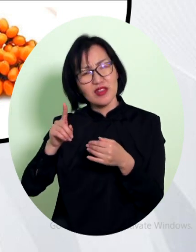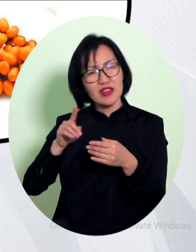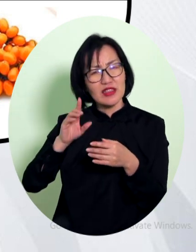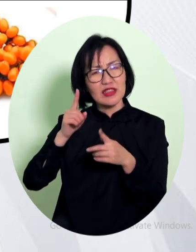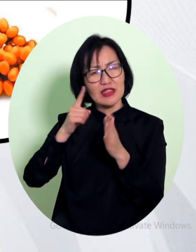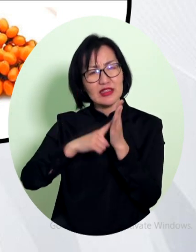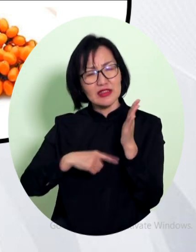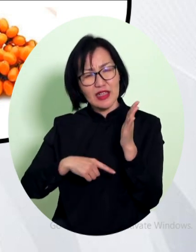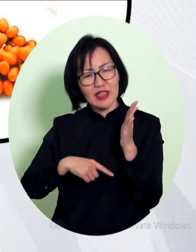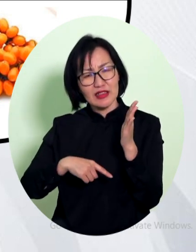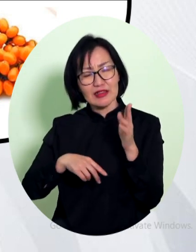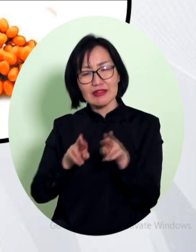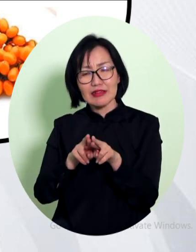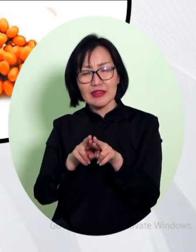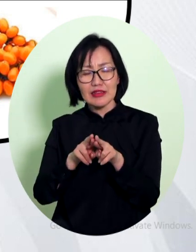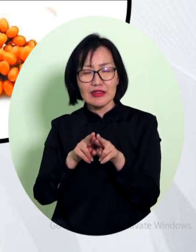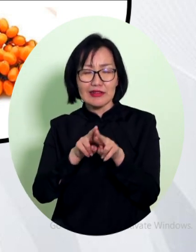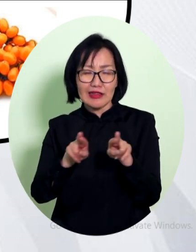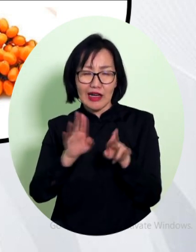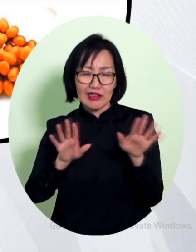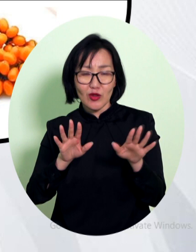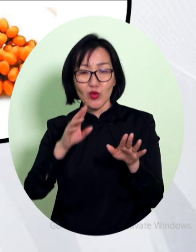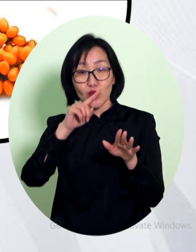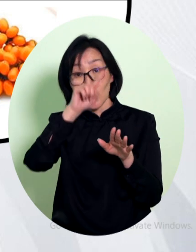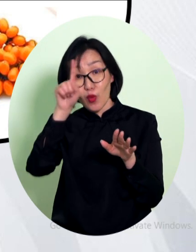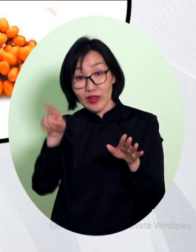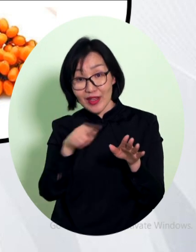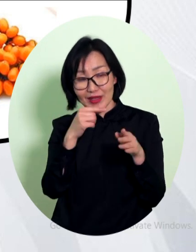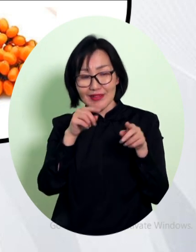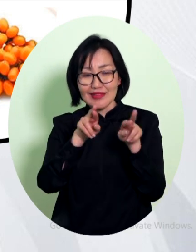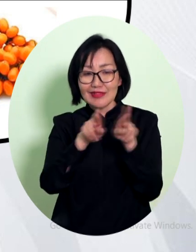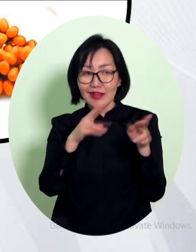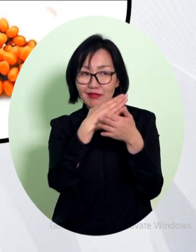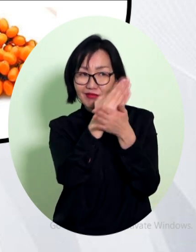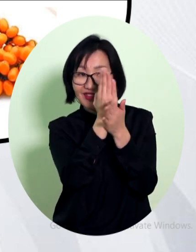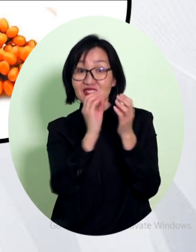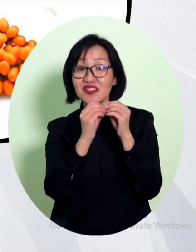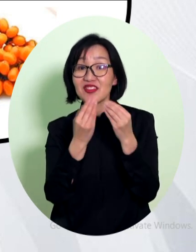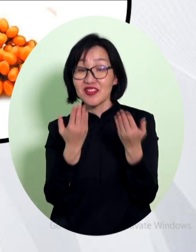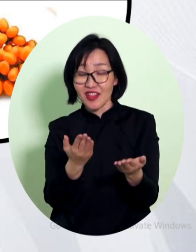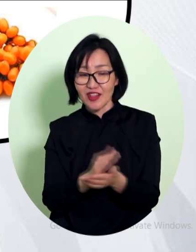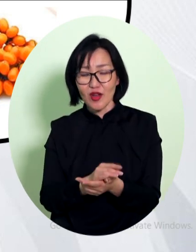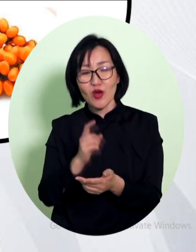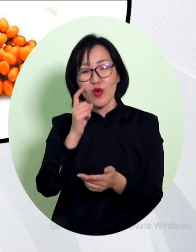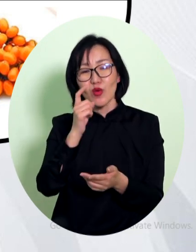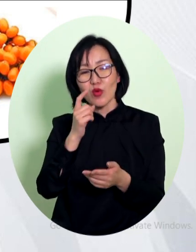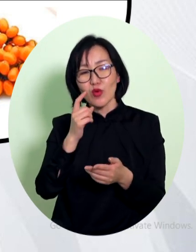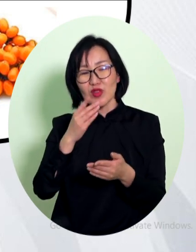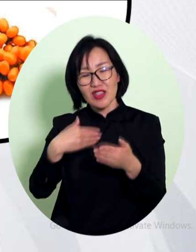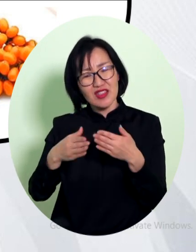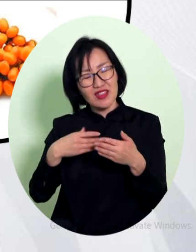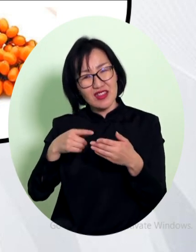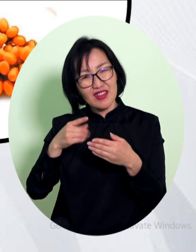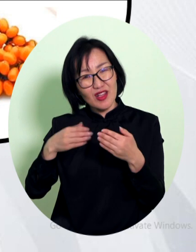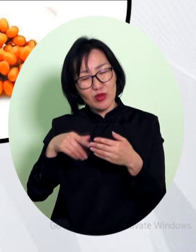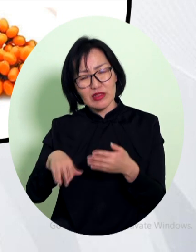ялгаад дугуй диаграмаар харуулжээ. Асуултанд хариулаарай. Хүнсний дэлгүүр 1 сард зарсан